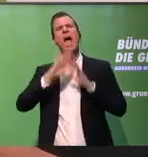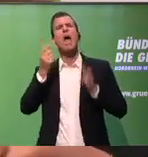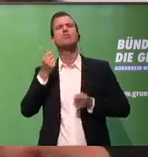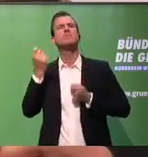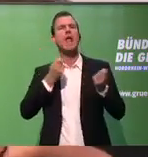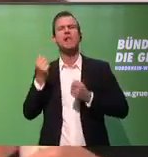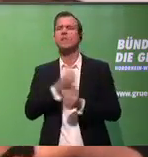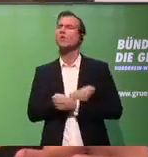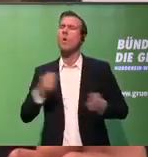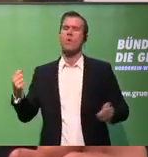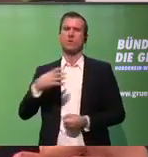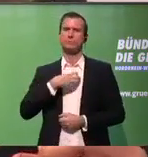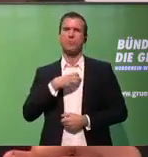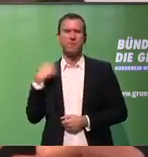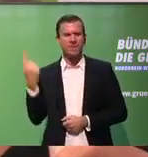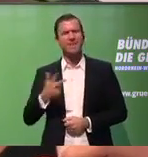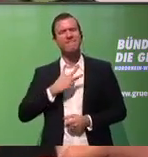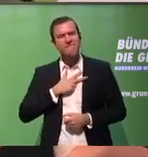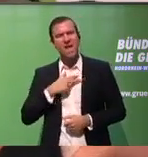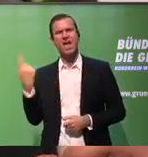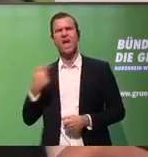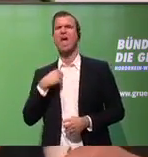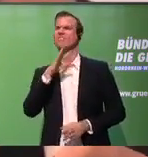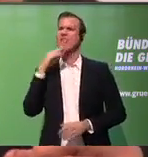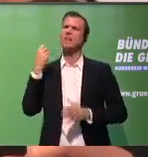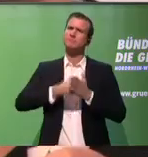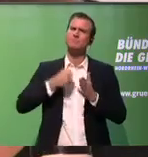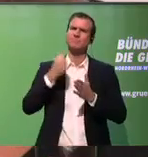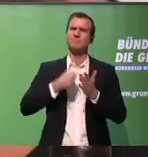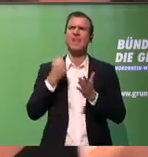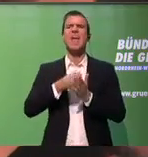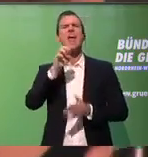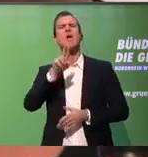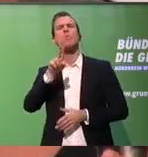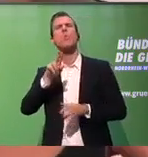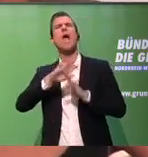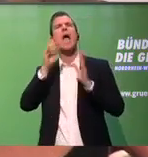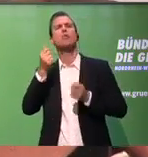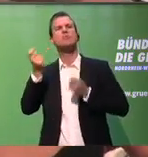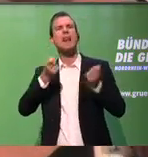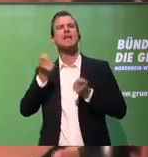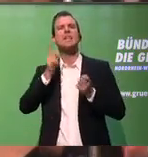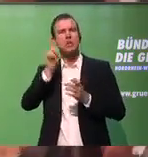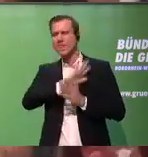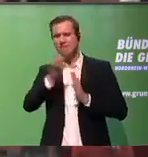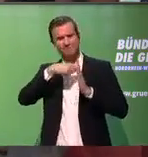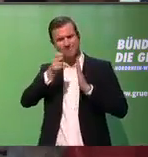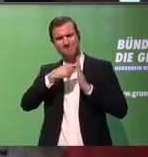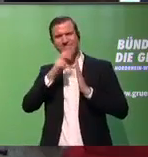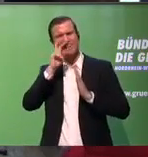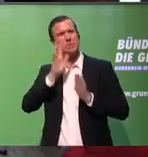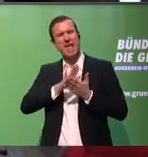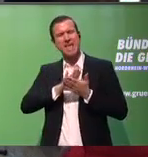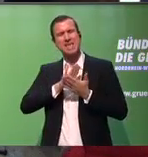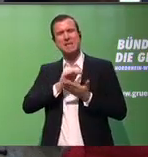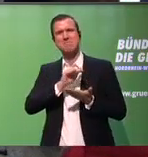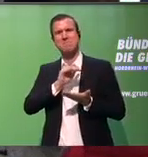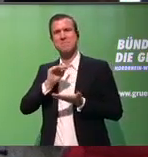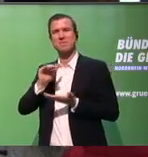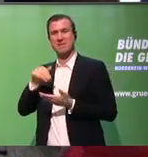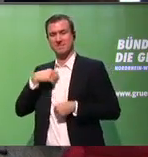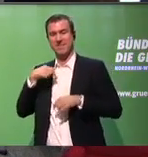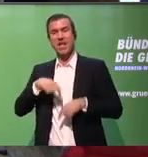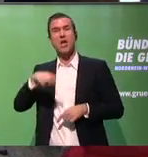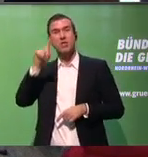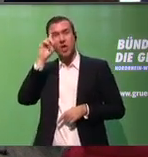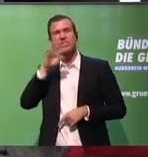Problem. Wir haben uns wirklich dafür eingesetzt, dass der EU-Haushalt nicht gekürzt wurde. Wir haben hier in Deutschland